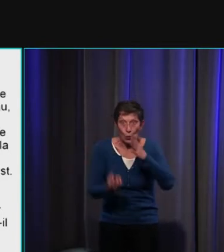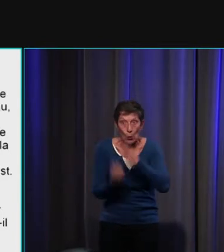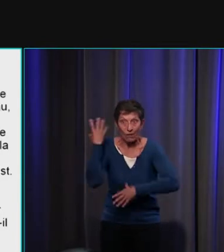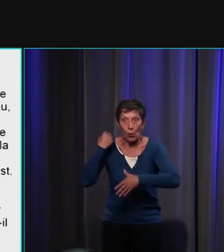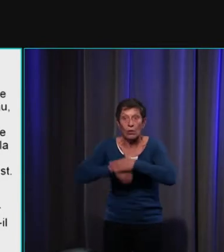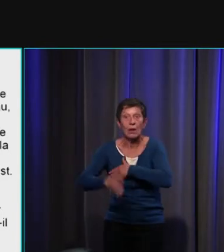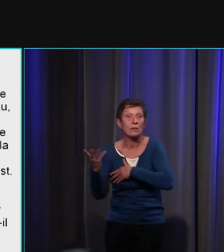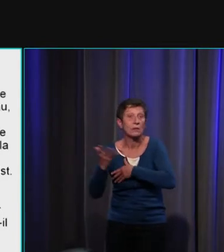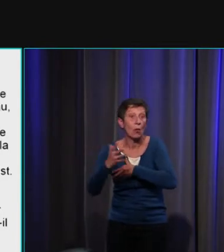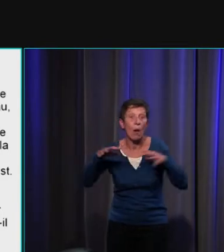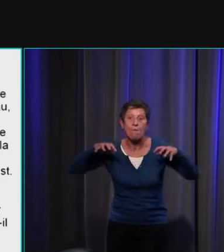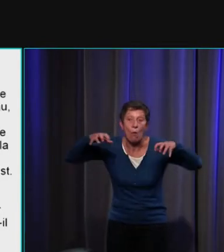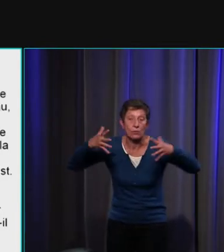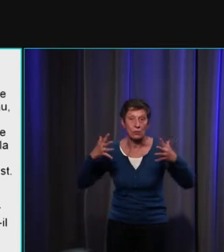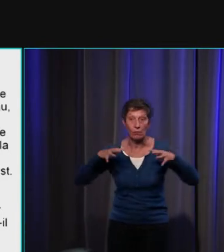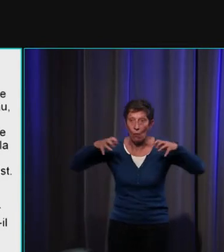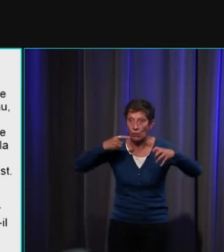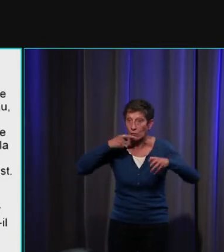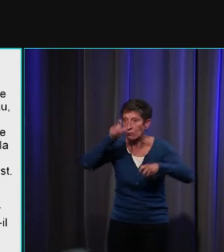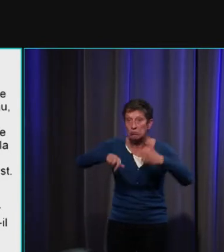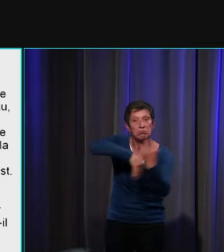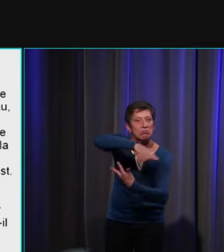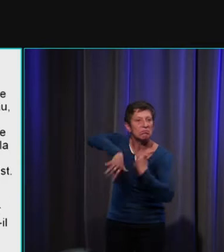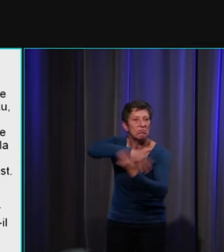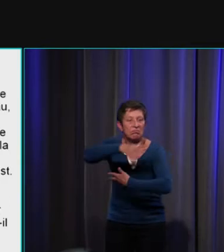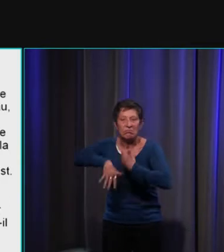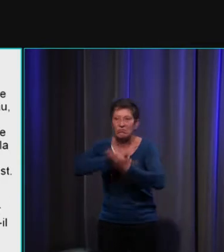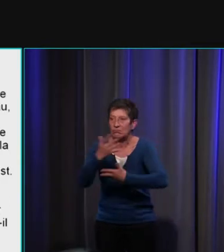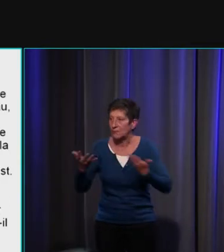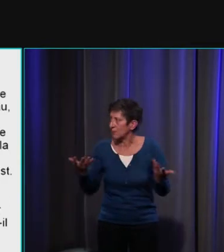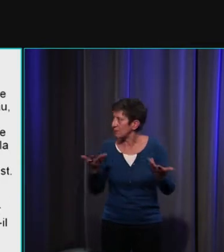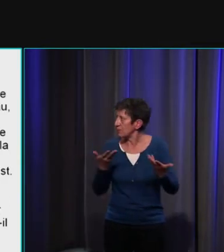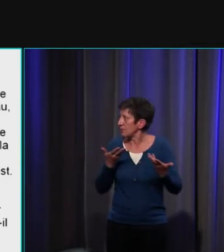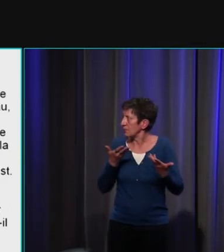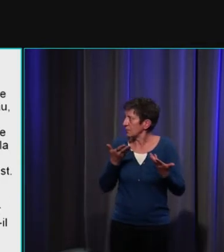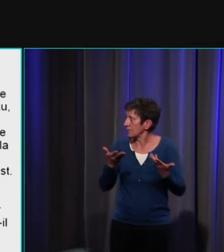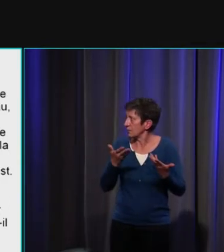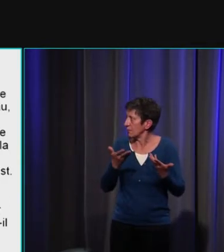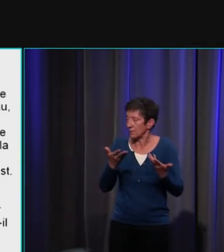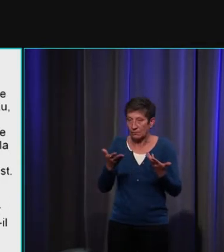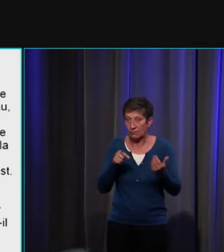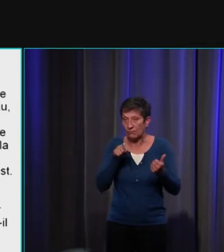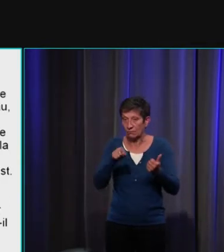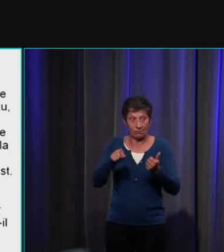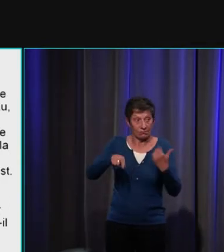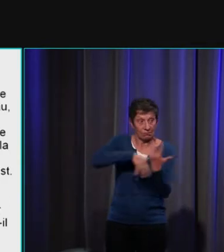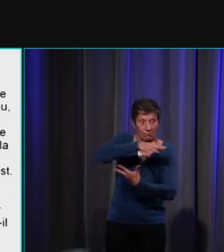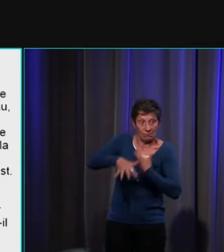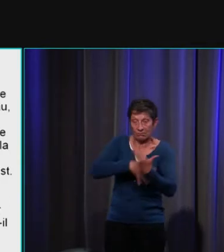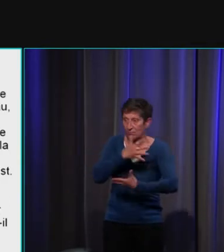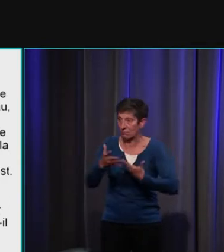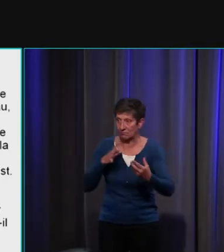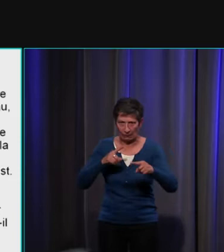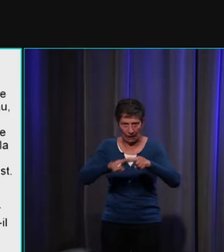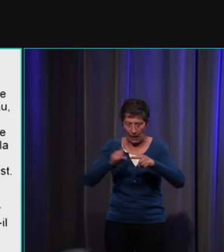cette année bride c'est un personnage rappelé y est enfin qui constitué par des éléments